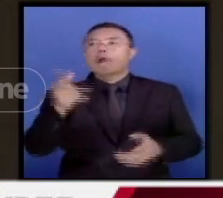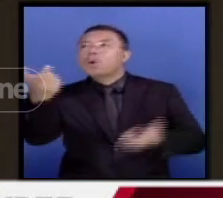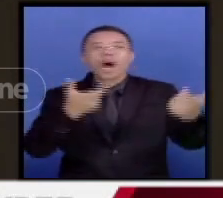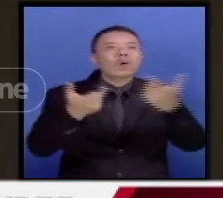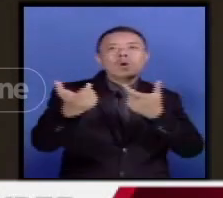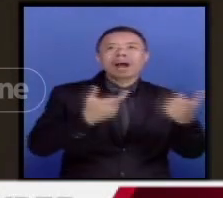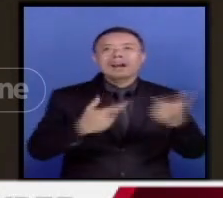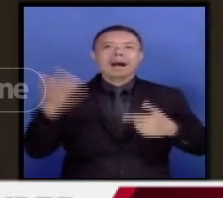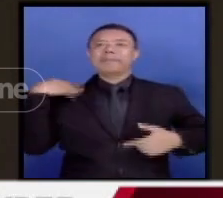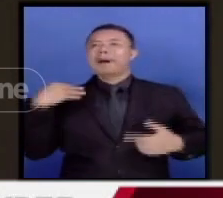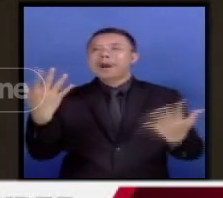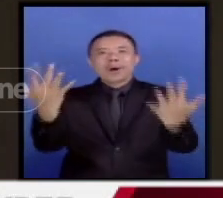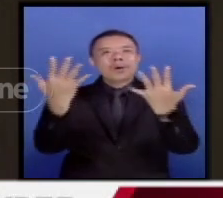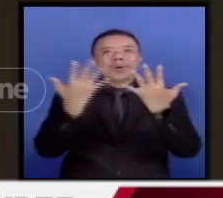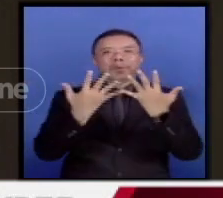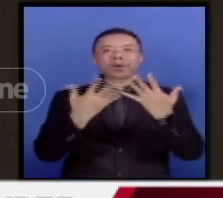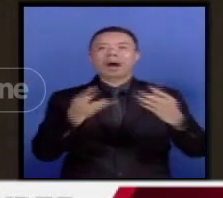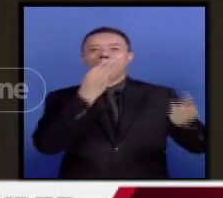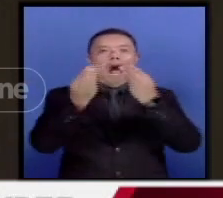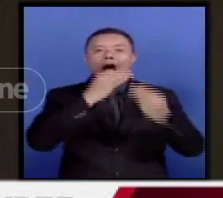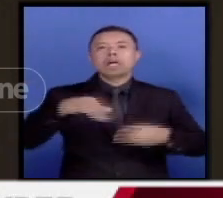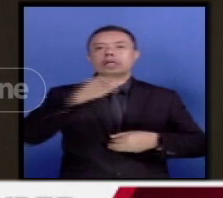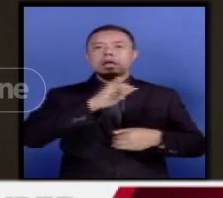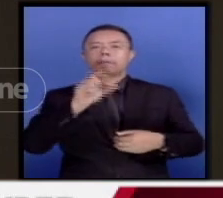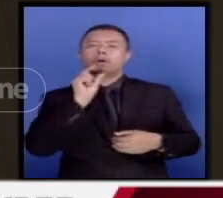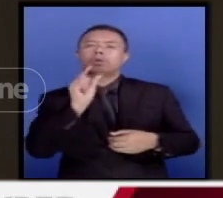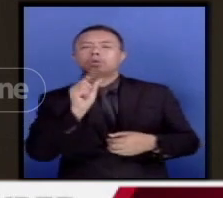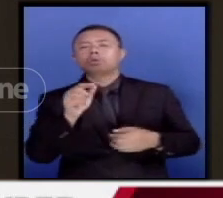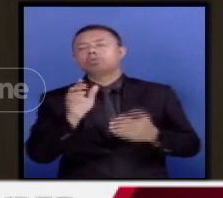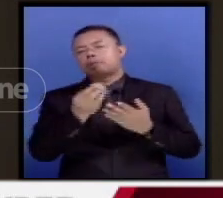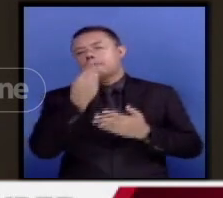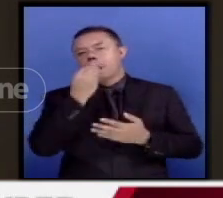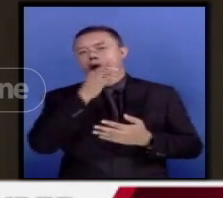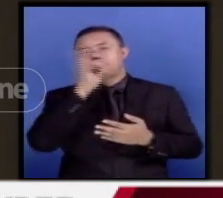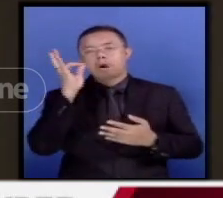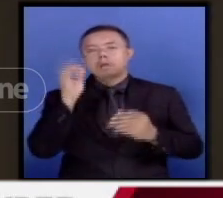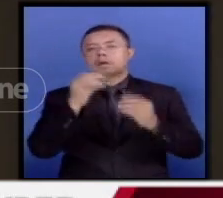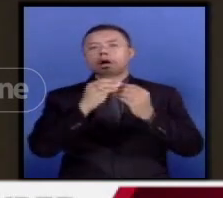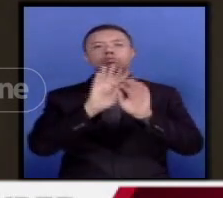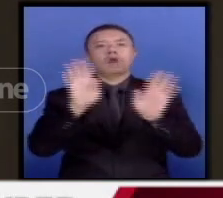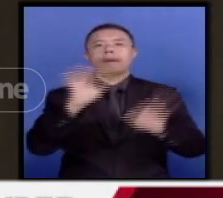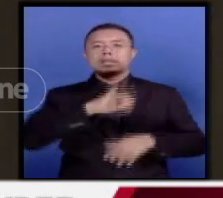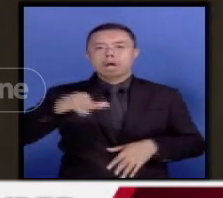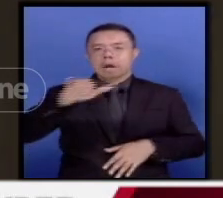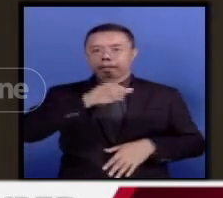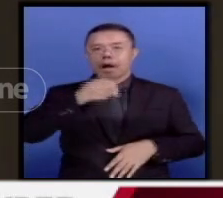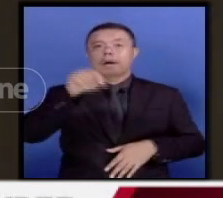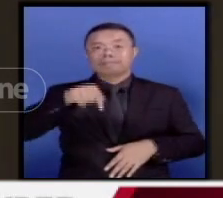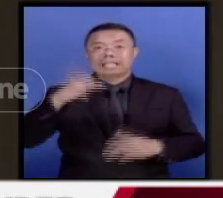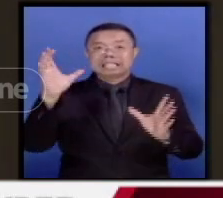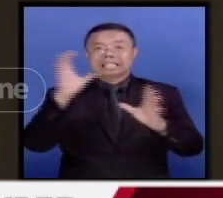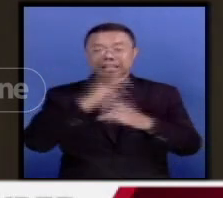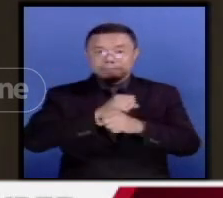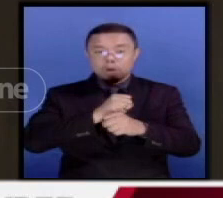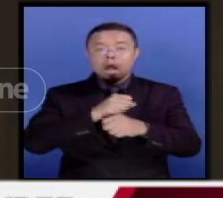mengundang para pejabat di dalam mereka melakukan buka puasa bersama. Sehingga dengan demikian, intinya